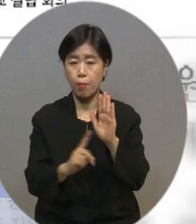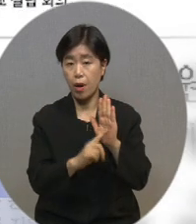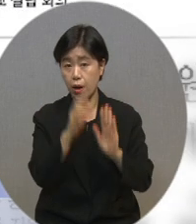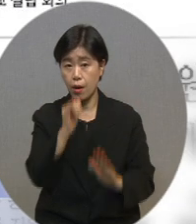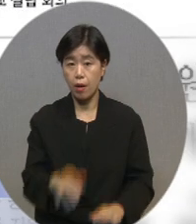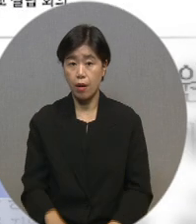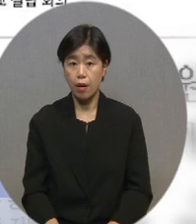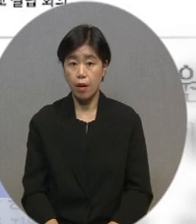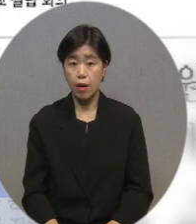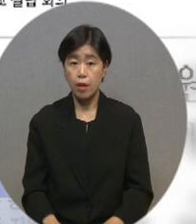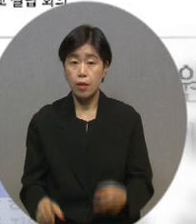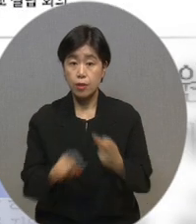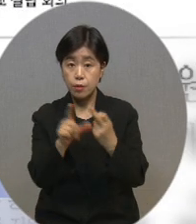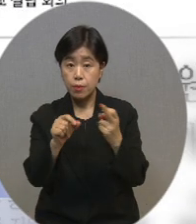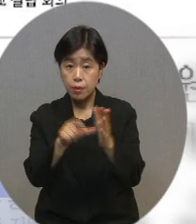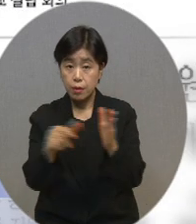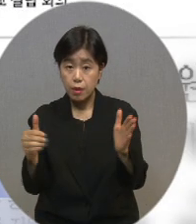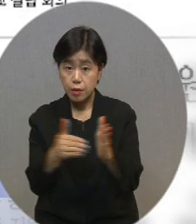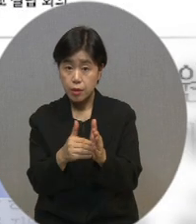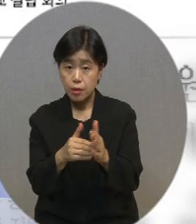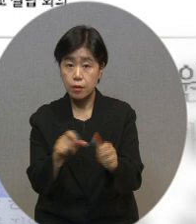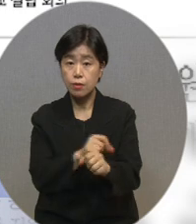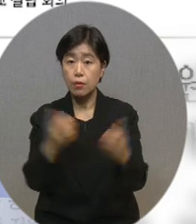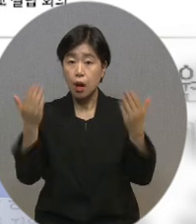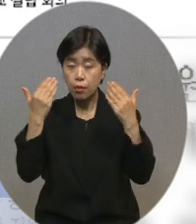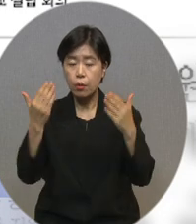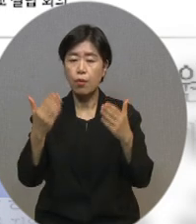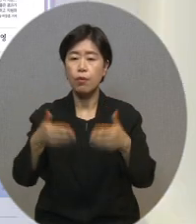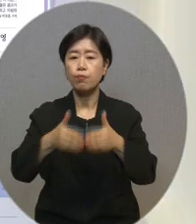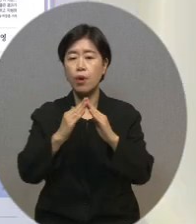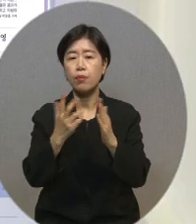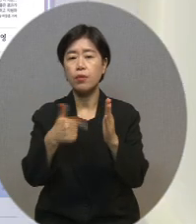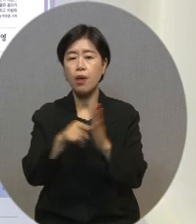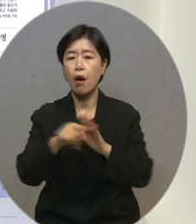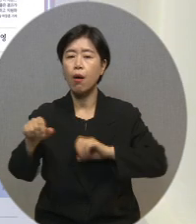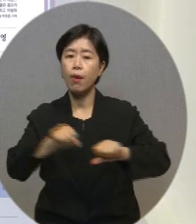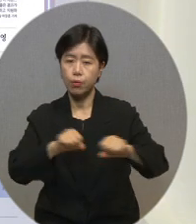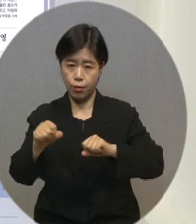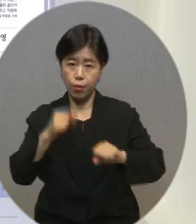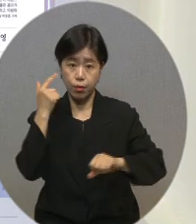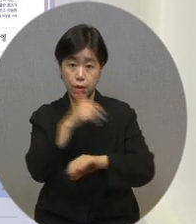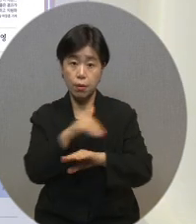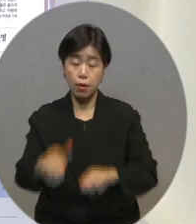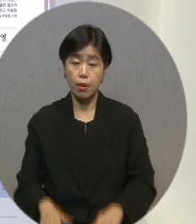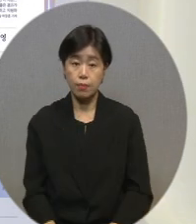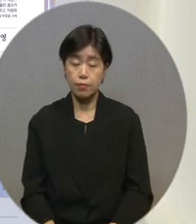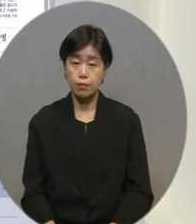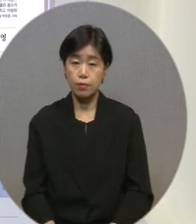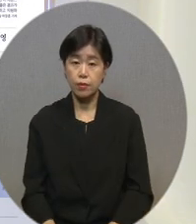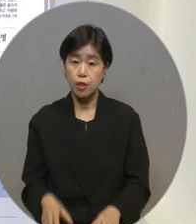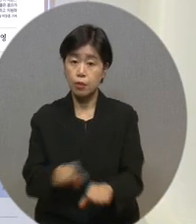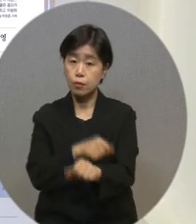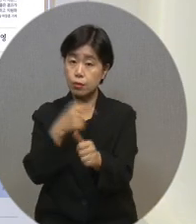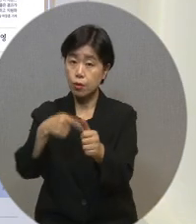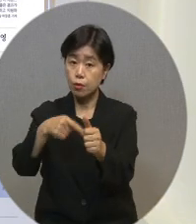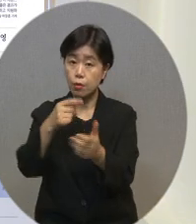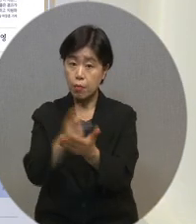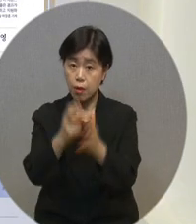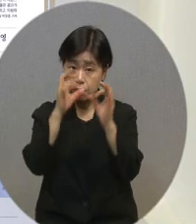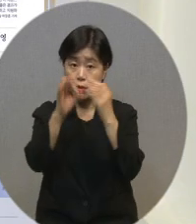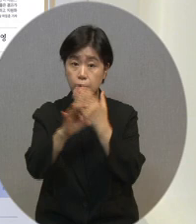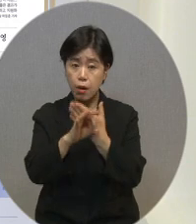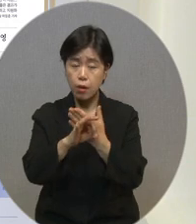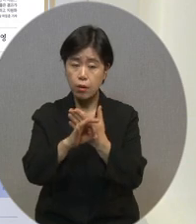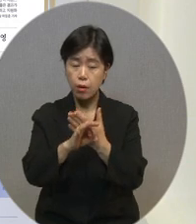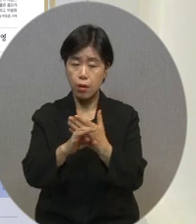12월까지 특수학교 설립을 위한 활동을 한다고 하는데요 장애인 등에 대한 특수교육법 등에서는이 교육기회의